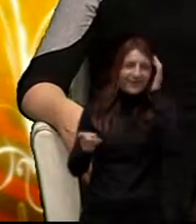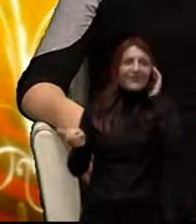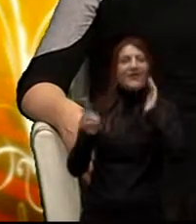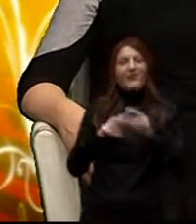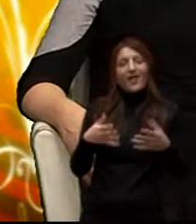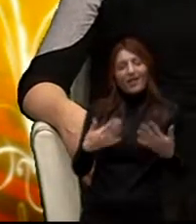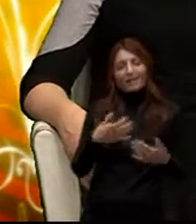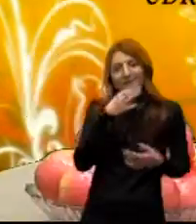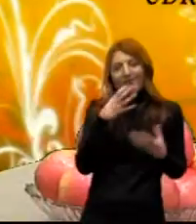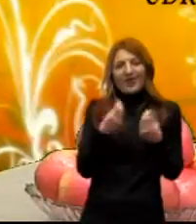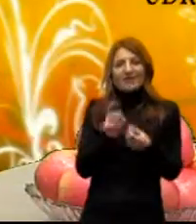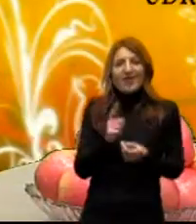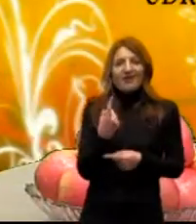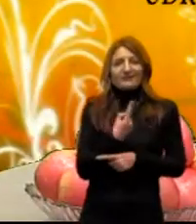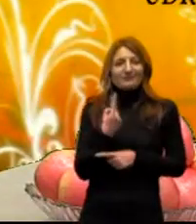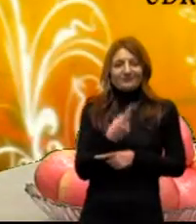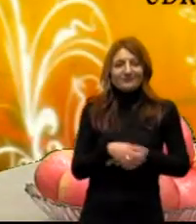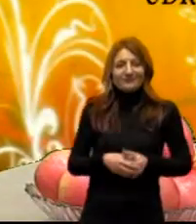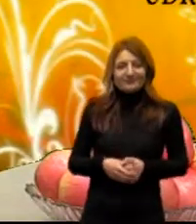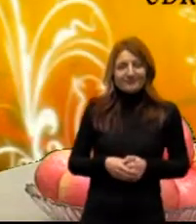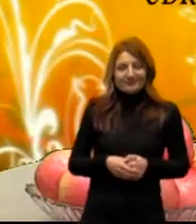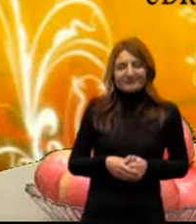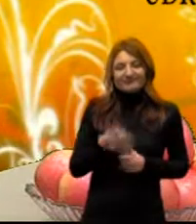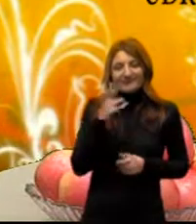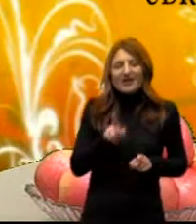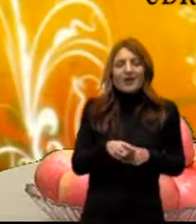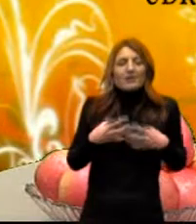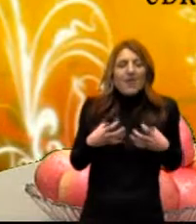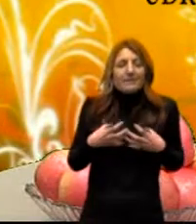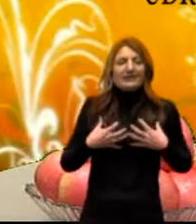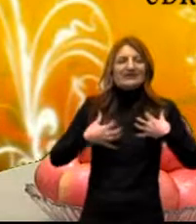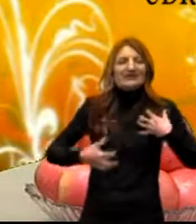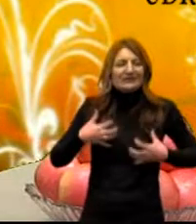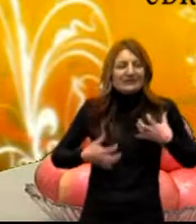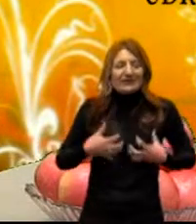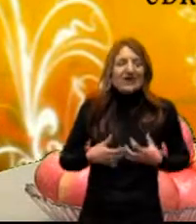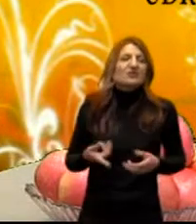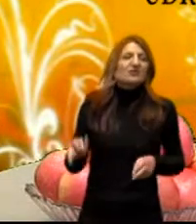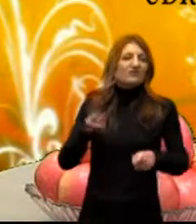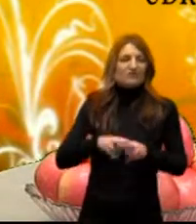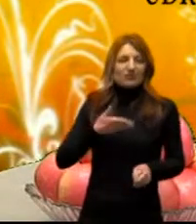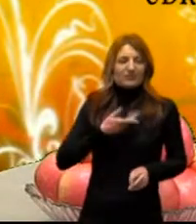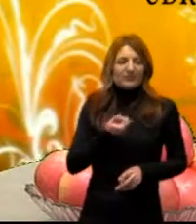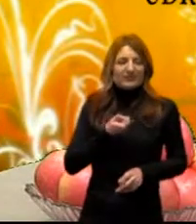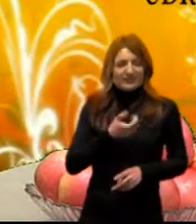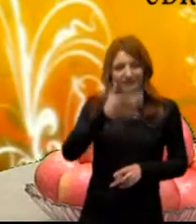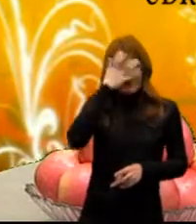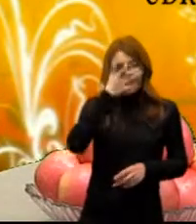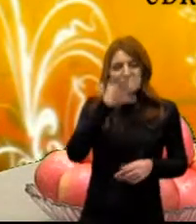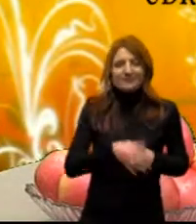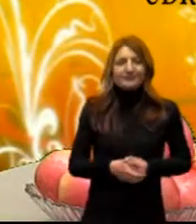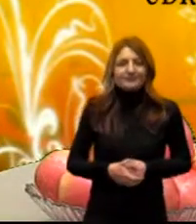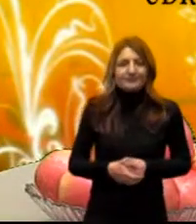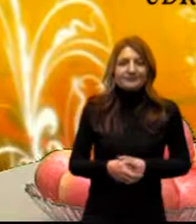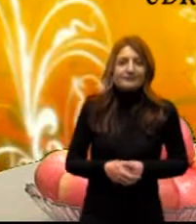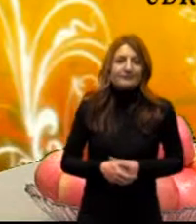profesorica je u školi, ja vjerujem da i to puno doprinosi napetosti i tom svemu što se ne može ona brati sama sa sobom. Ali